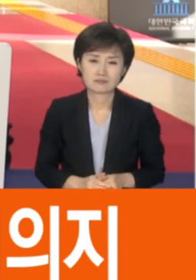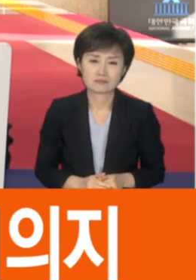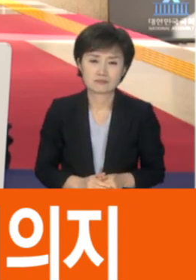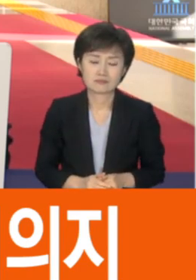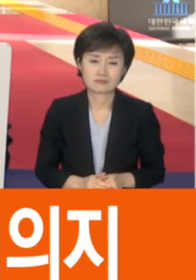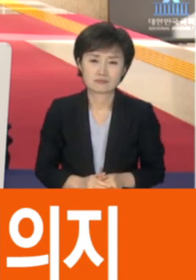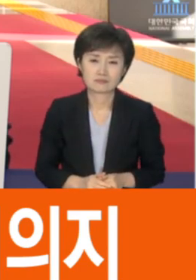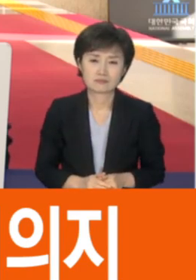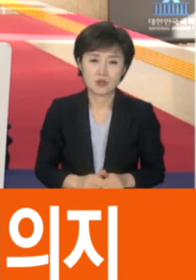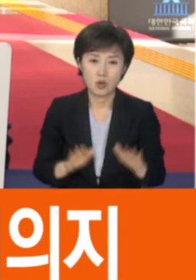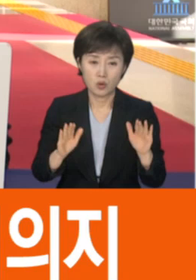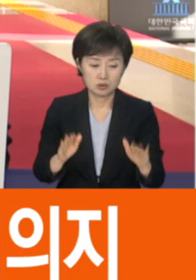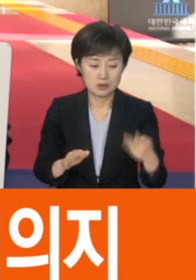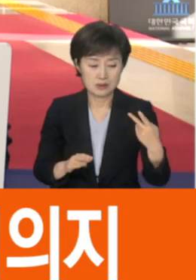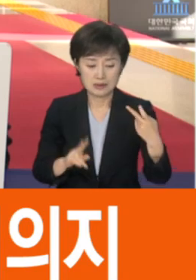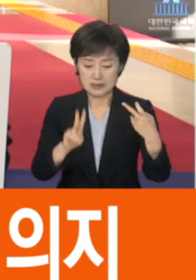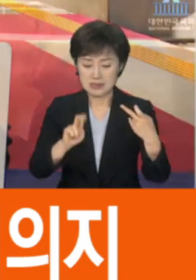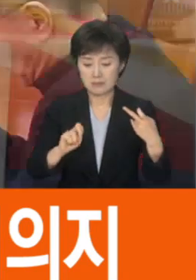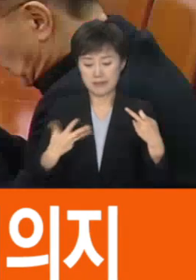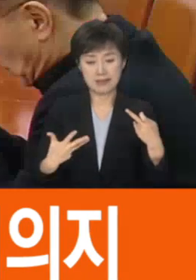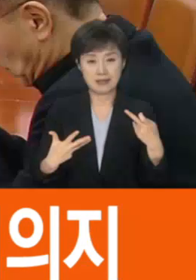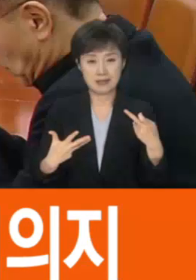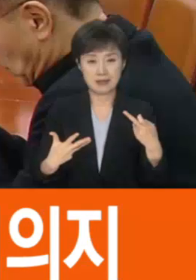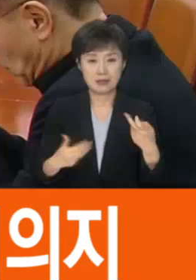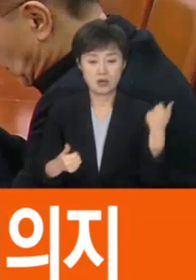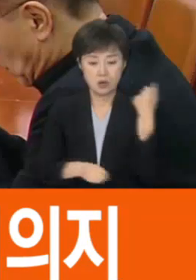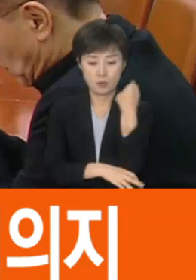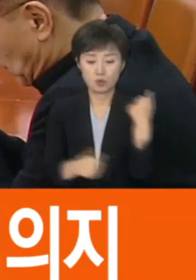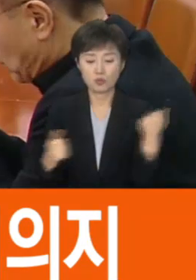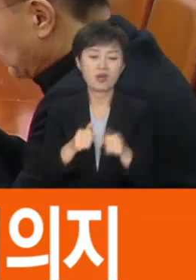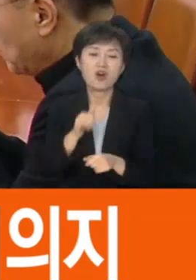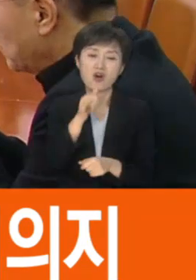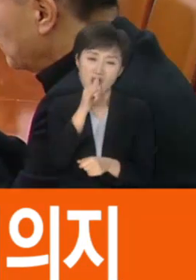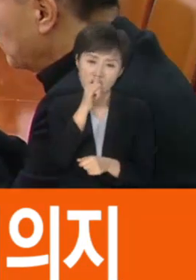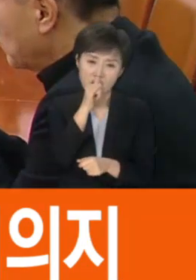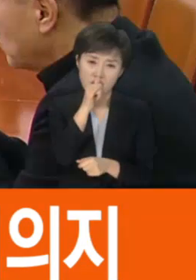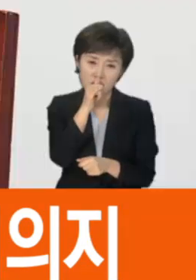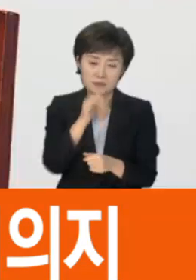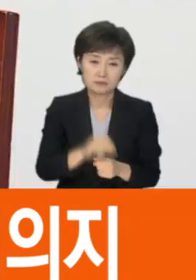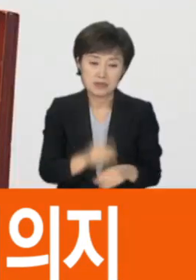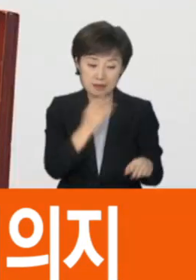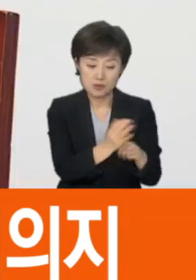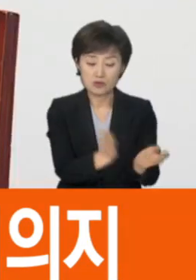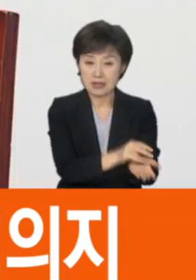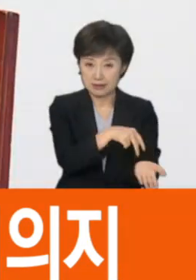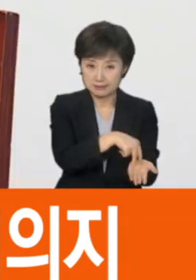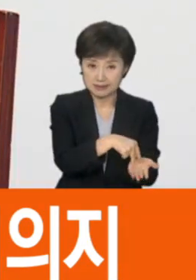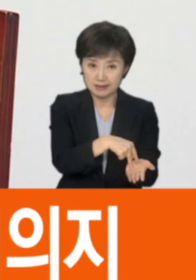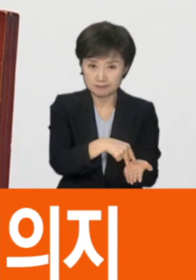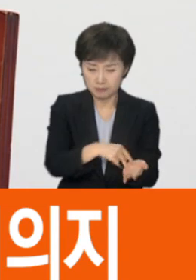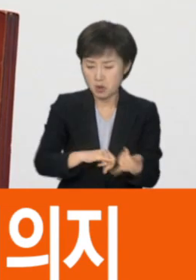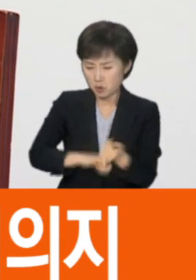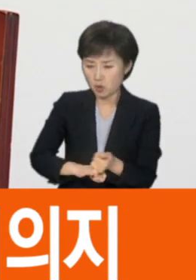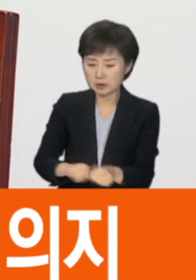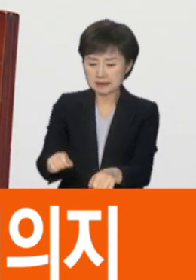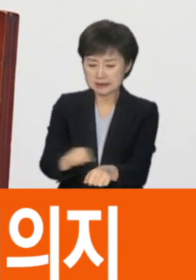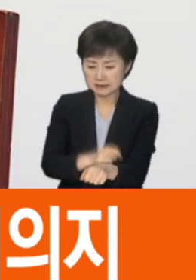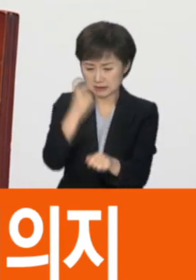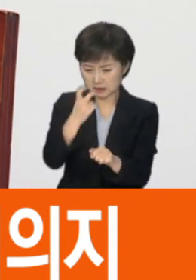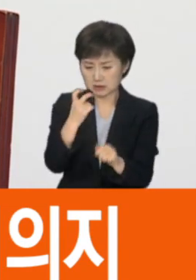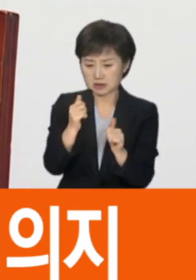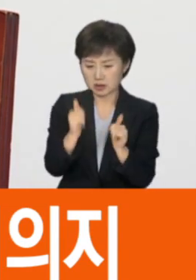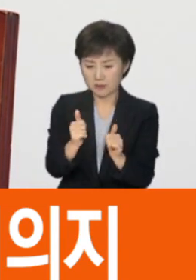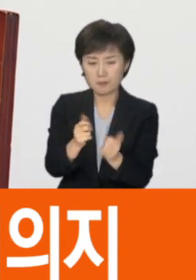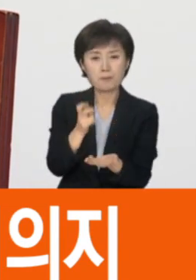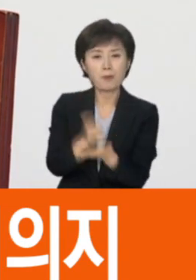네, 그렇습니다. 오는 28일 국회에선 올해 마지막 본회의가 열립니다. 민주당은 이번 본회의에서 이른바 쌍특검 법안